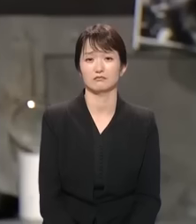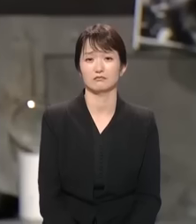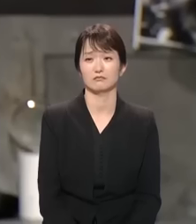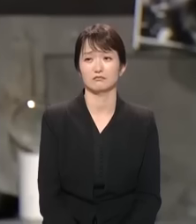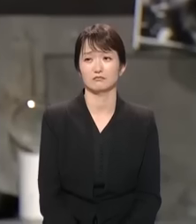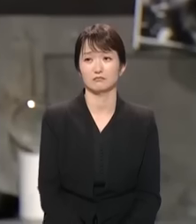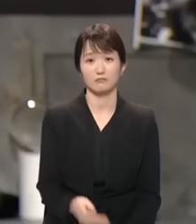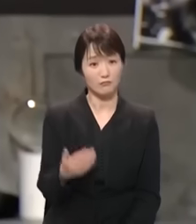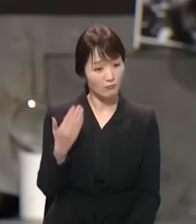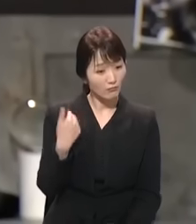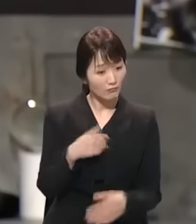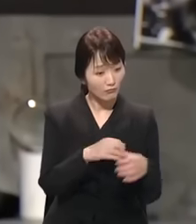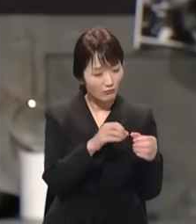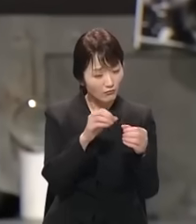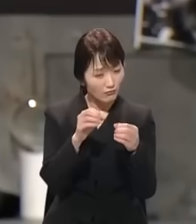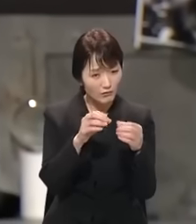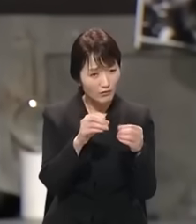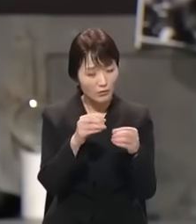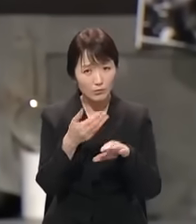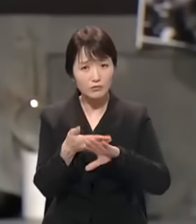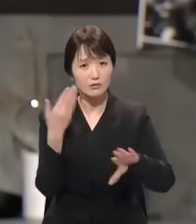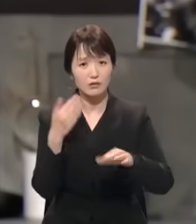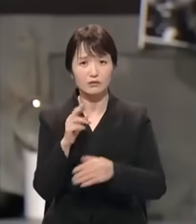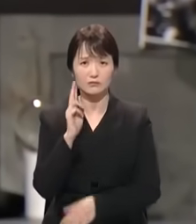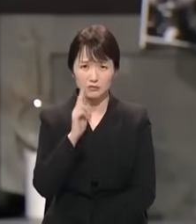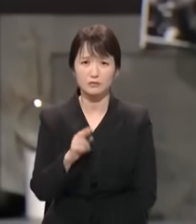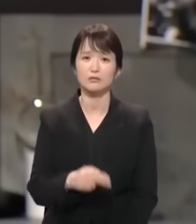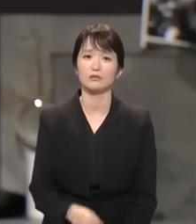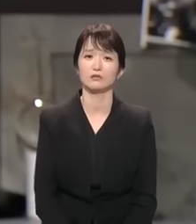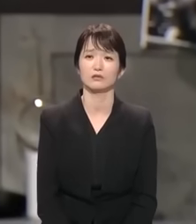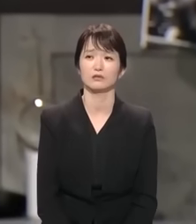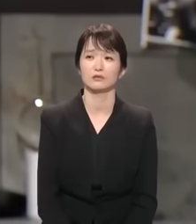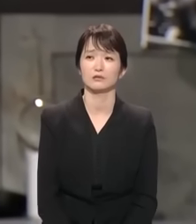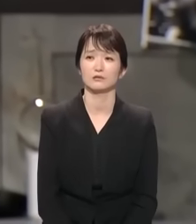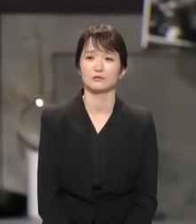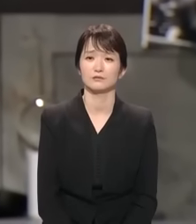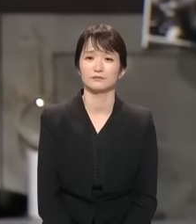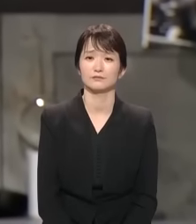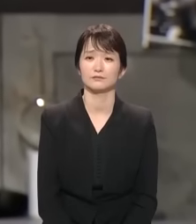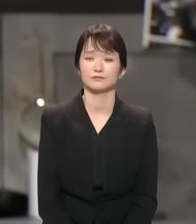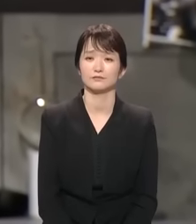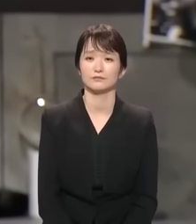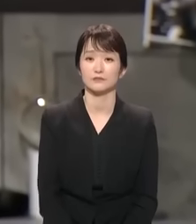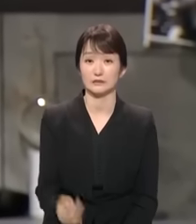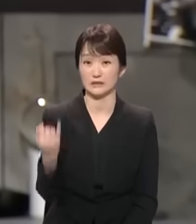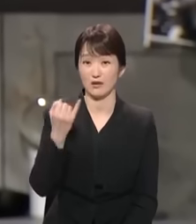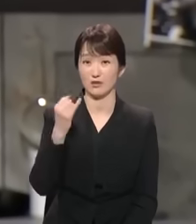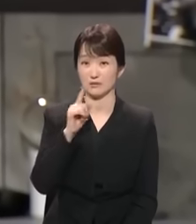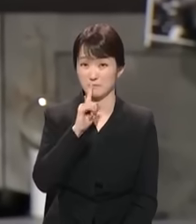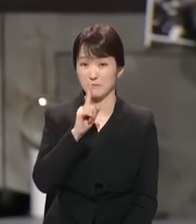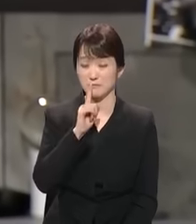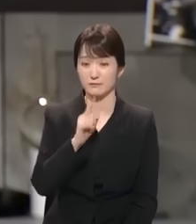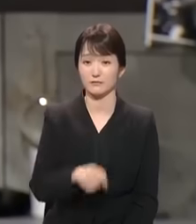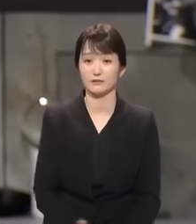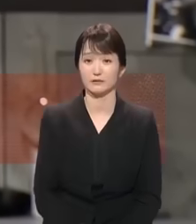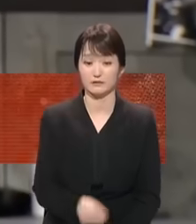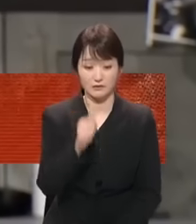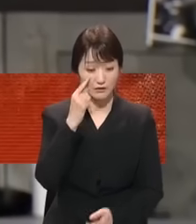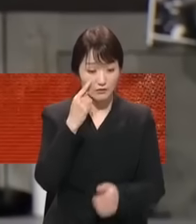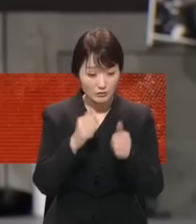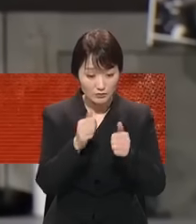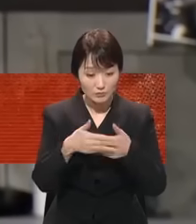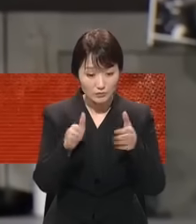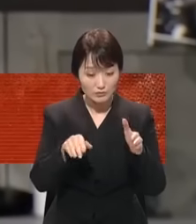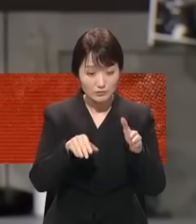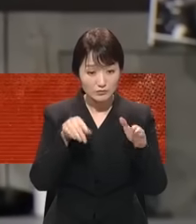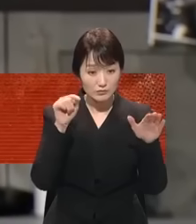전까지 나눴던 얘기에서 창원을 좀 달리합니다 굉장히 심각한 상황이 될 수 있는 어디까지나 어디까지나 여학생이 주장입니다 실험실 들어간 첫날부터